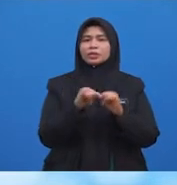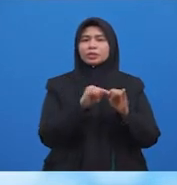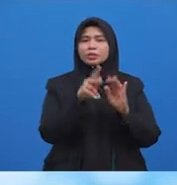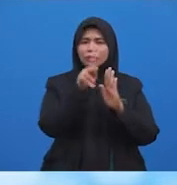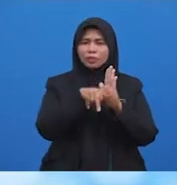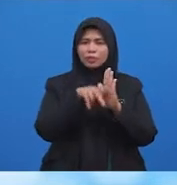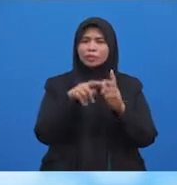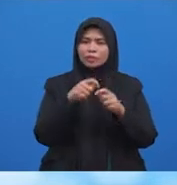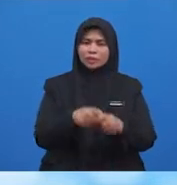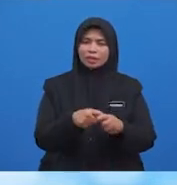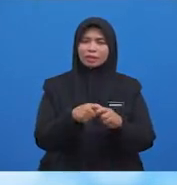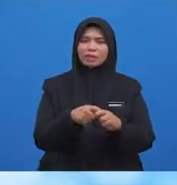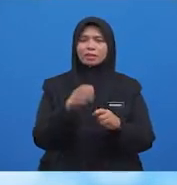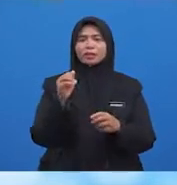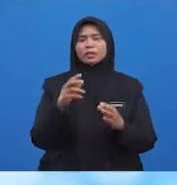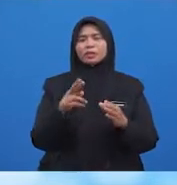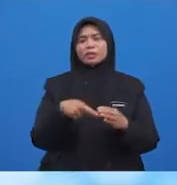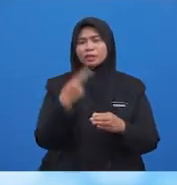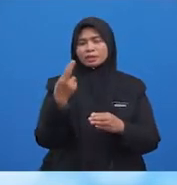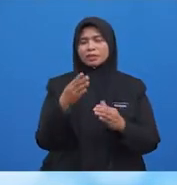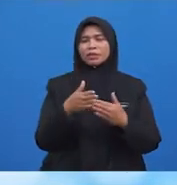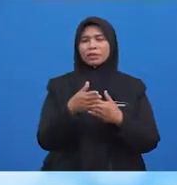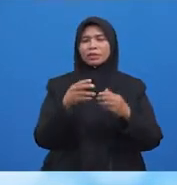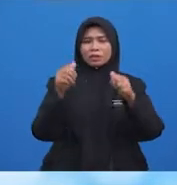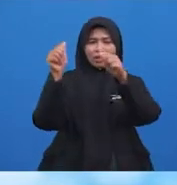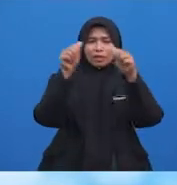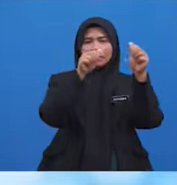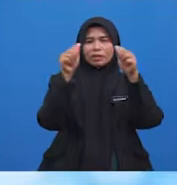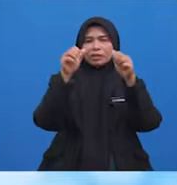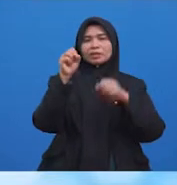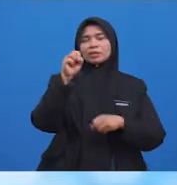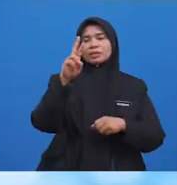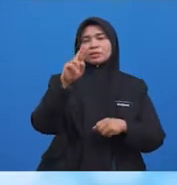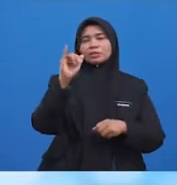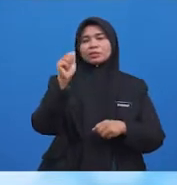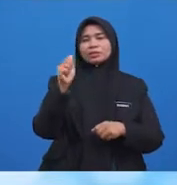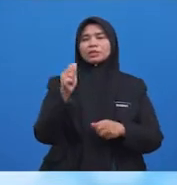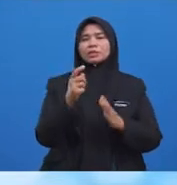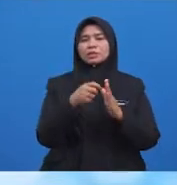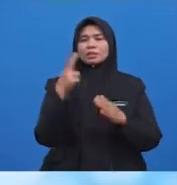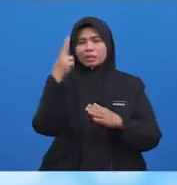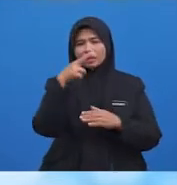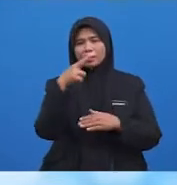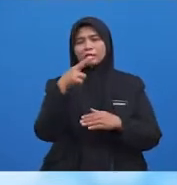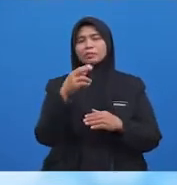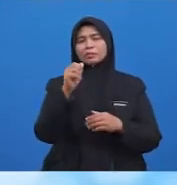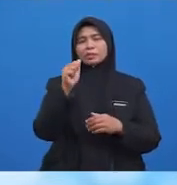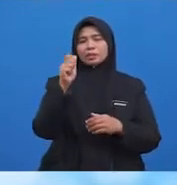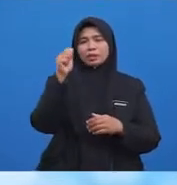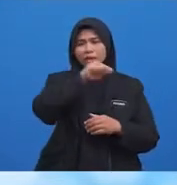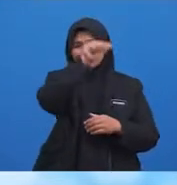mengurangkan tekanan yang khasir Olive angin Surya terhadap enmos Vera bumi